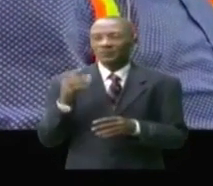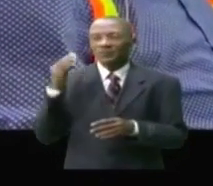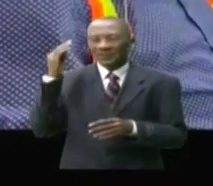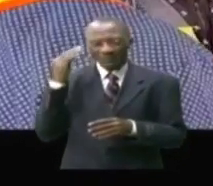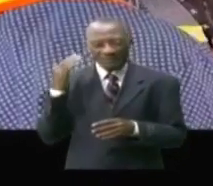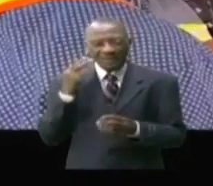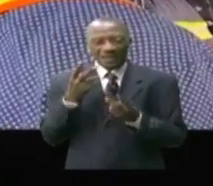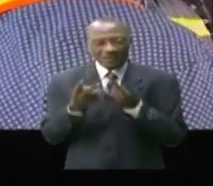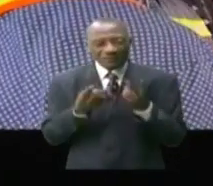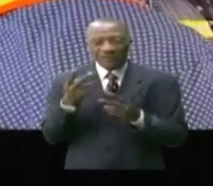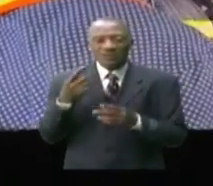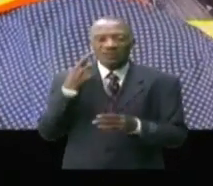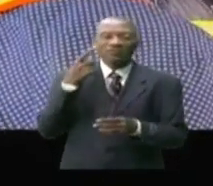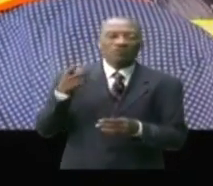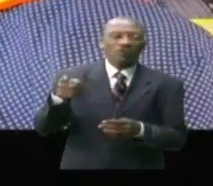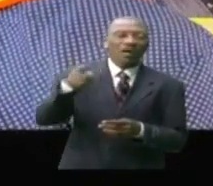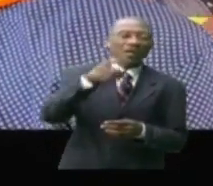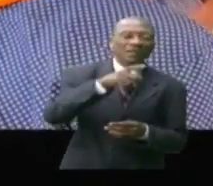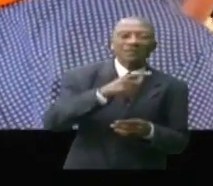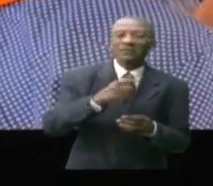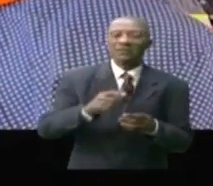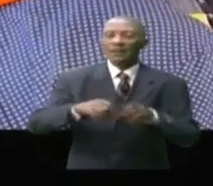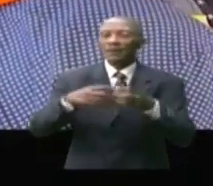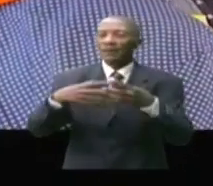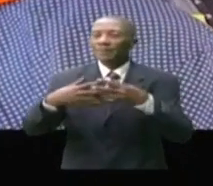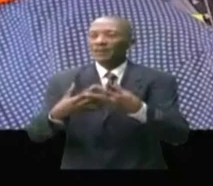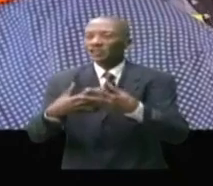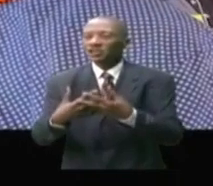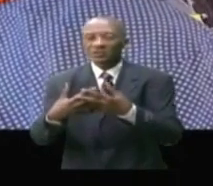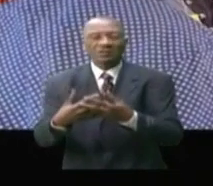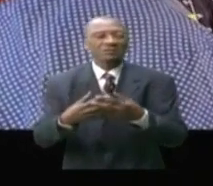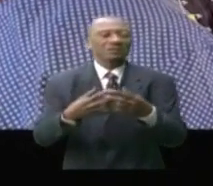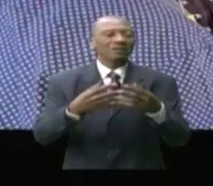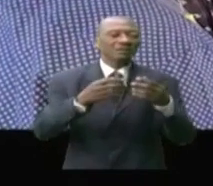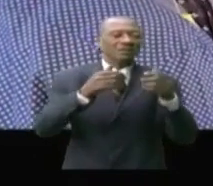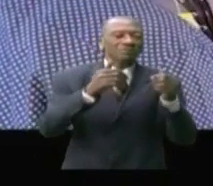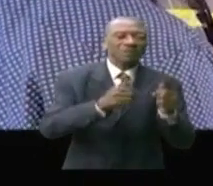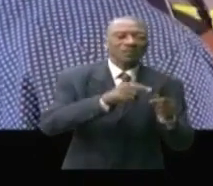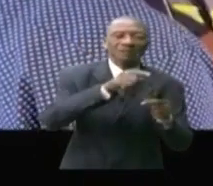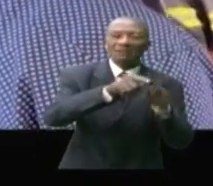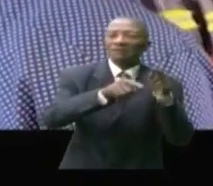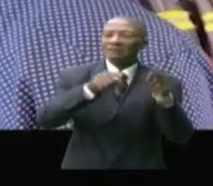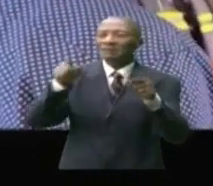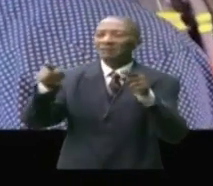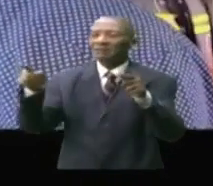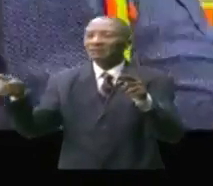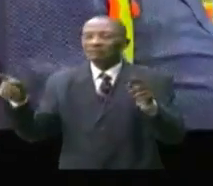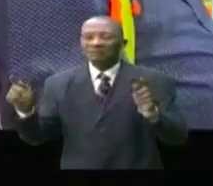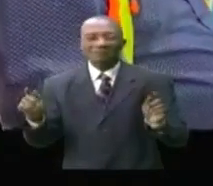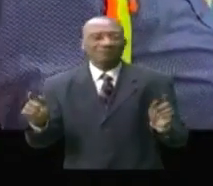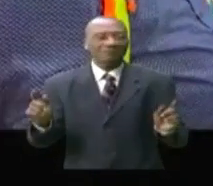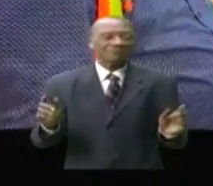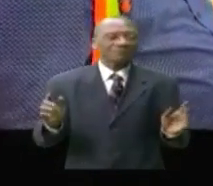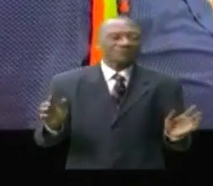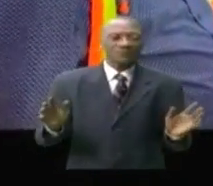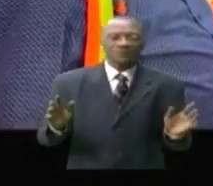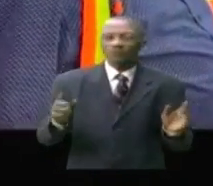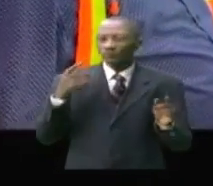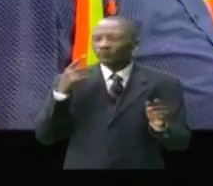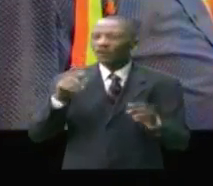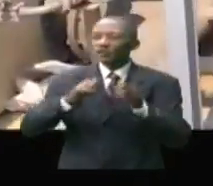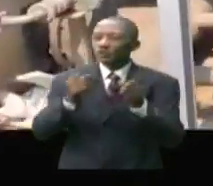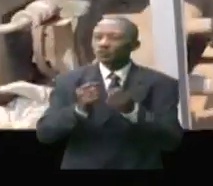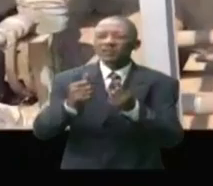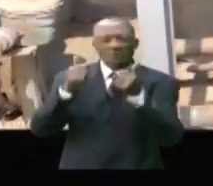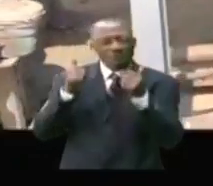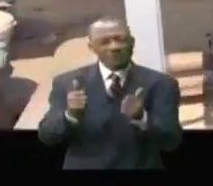tour des installations. Le collaborateur du gouverneur Gentil Ngobi Lambaka, assisté par le corps des sapeurs-pompiers de la